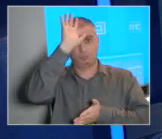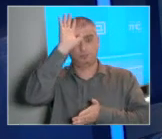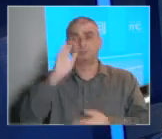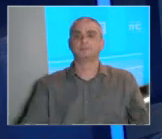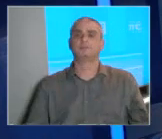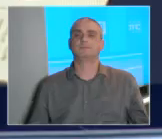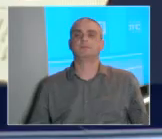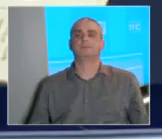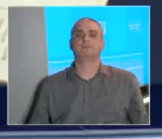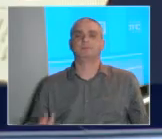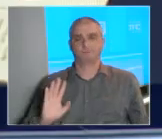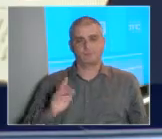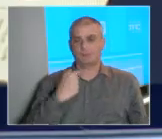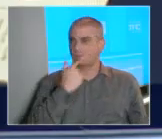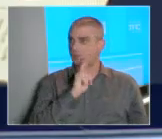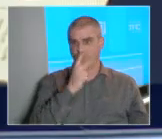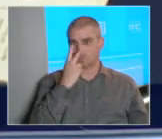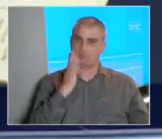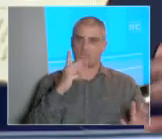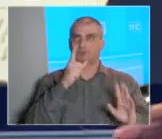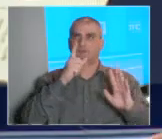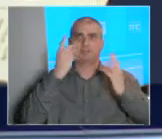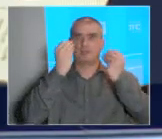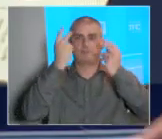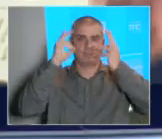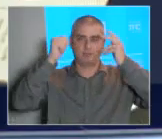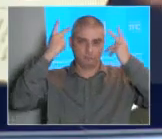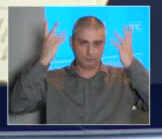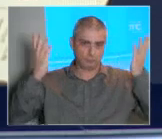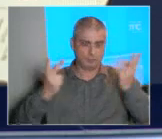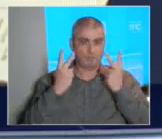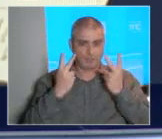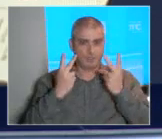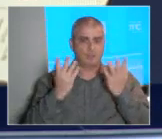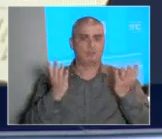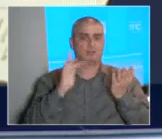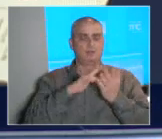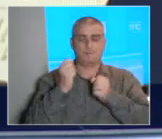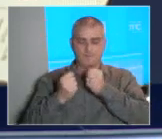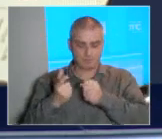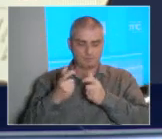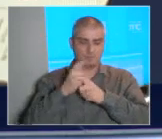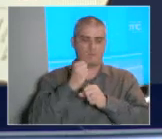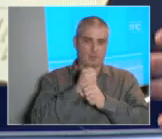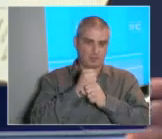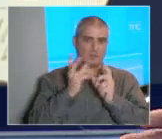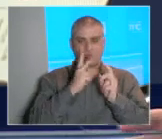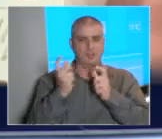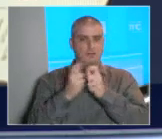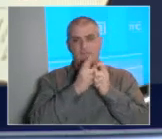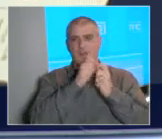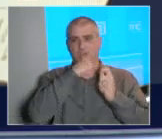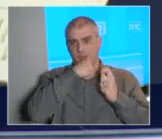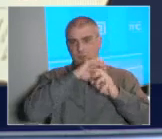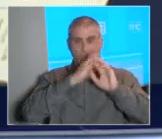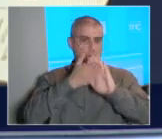כרגע בואי נגיד שזה לא נראה שזה הפקטור המשמעותי, זה בעיקר באמת יושב על מרץ והעבודה, זה עדיין המפלגות ההיסטוריות,